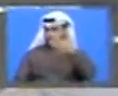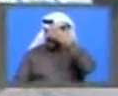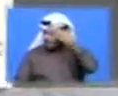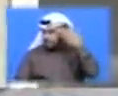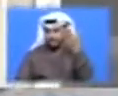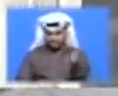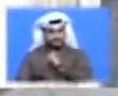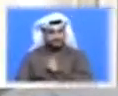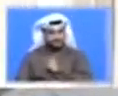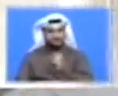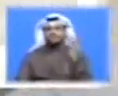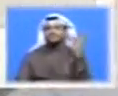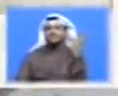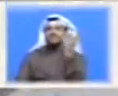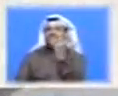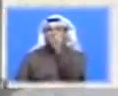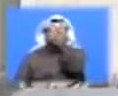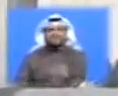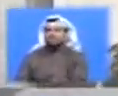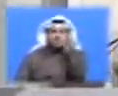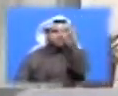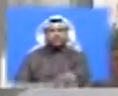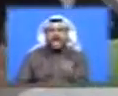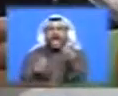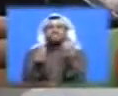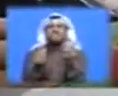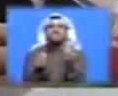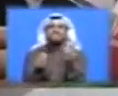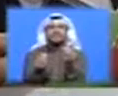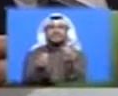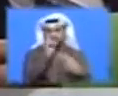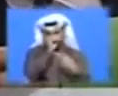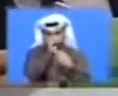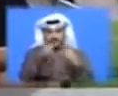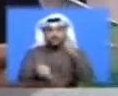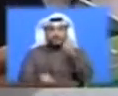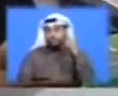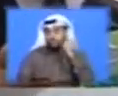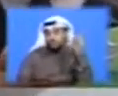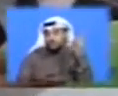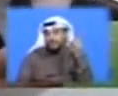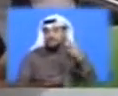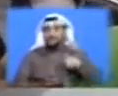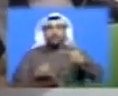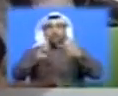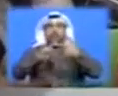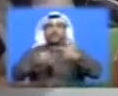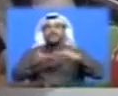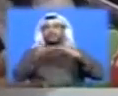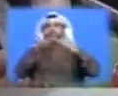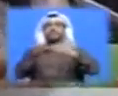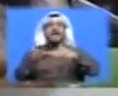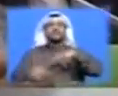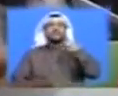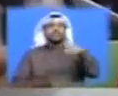الحالات. الأعداد المصابة بهذا الفيروس هي محدودة، كما أكد الدكتور قيس دويري وكيل وزارة الصحة المساعد